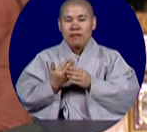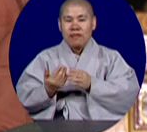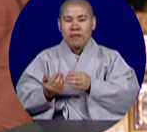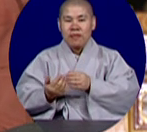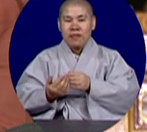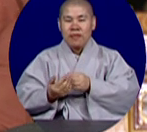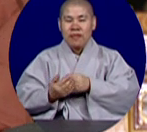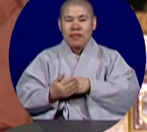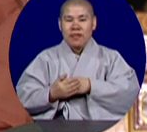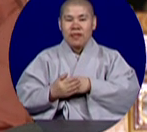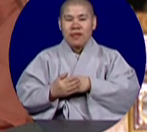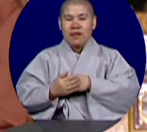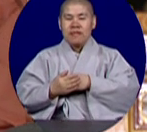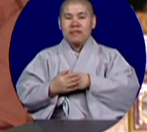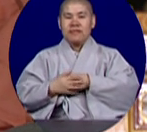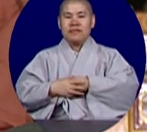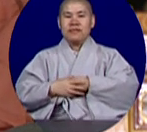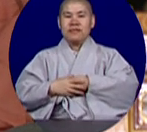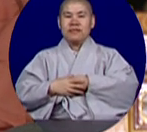한번 읽어볼게요.